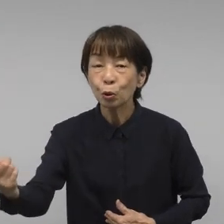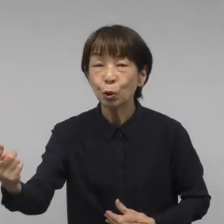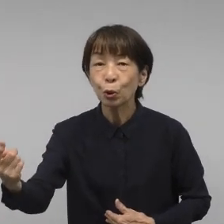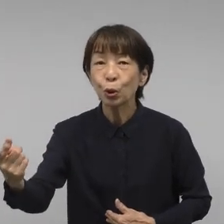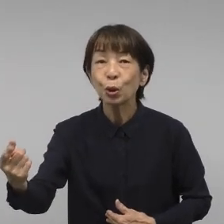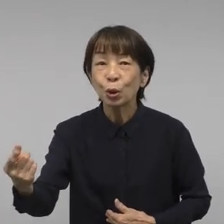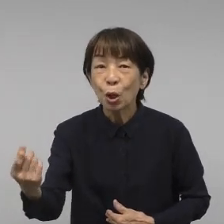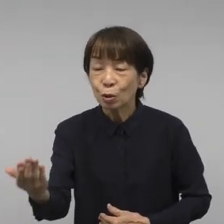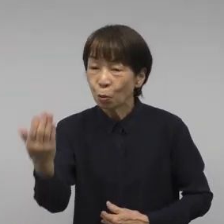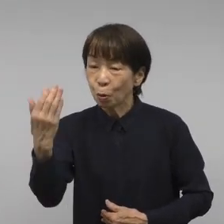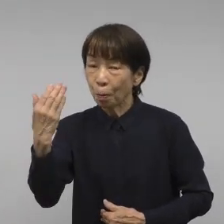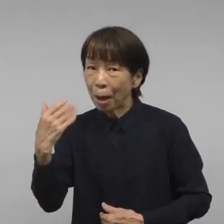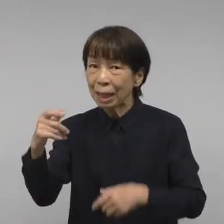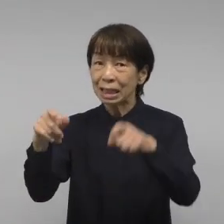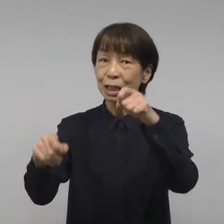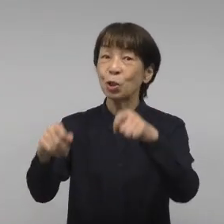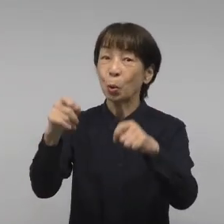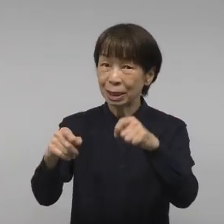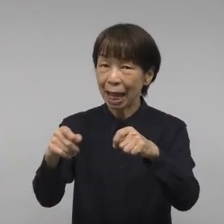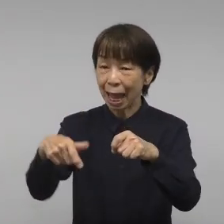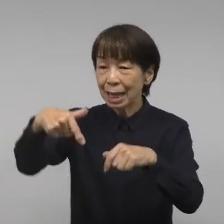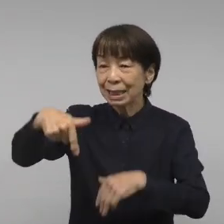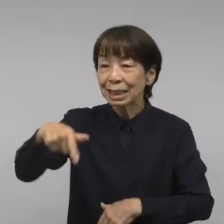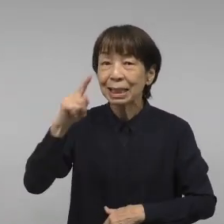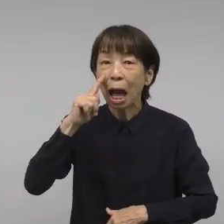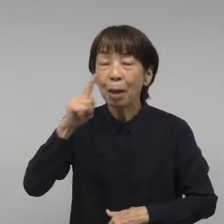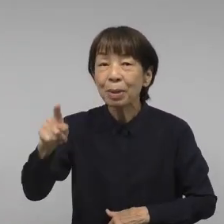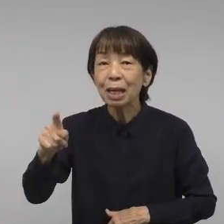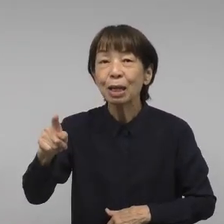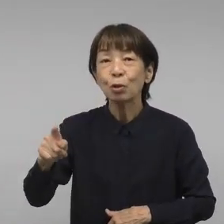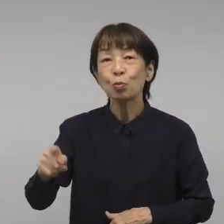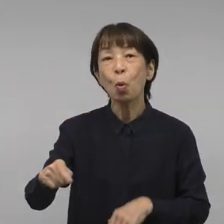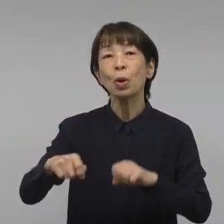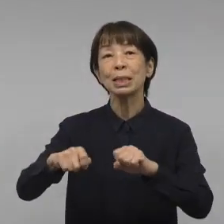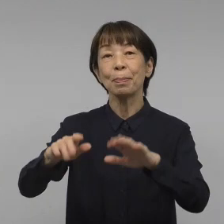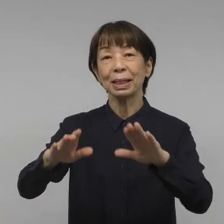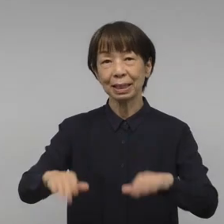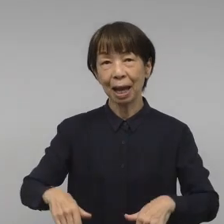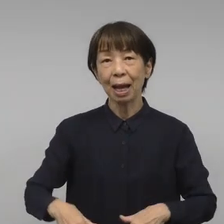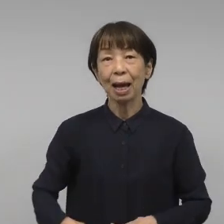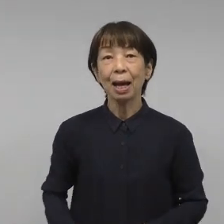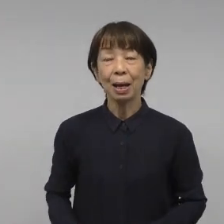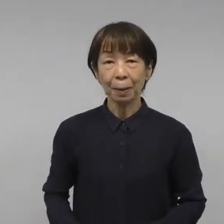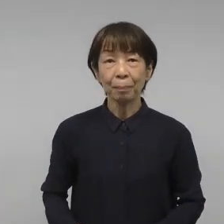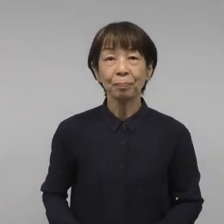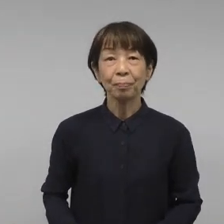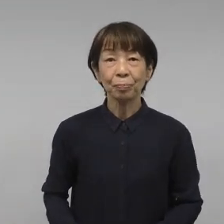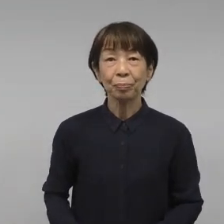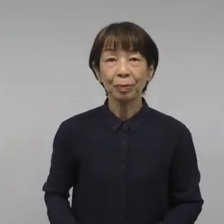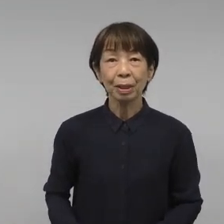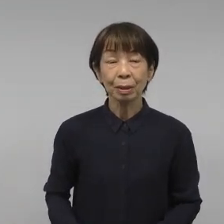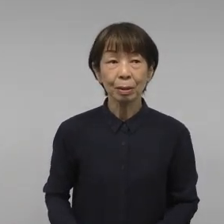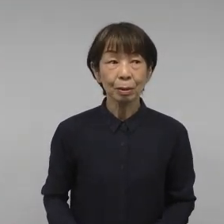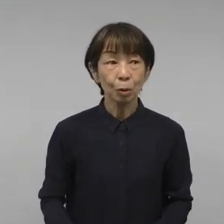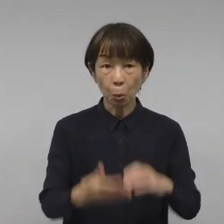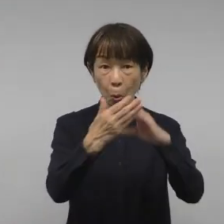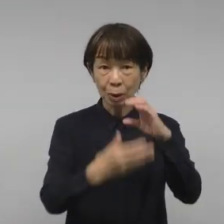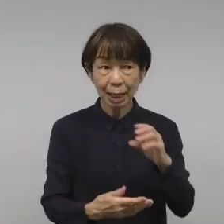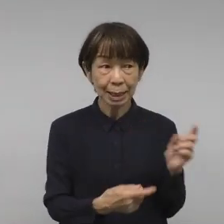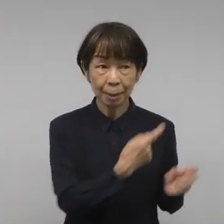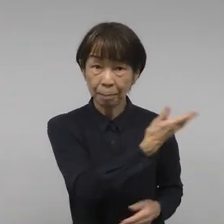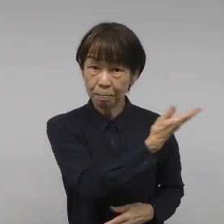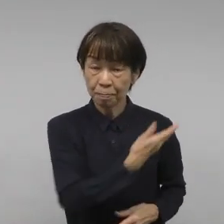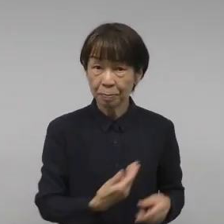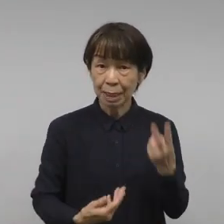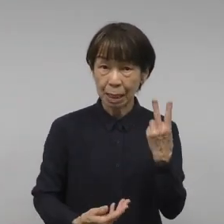調整というかですね、事前の下見をですね、させてもらったというふうなことであります。したがって、この左の2枚の写真がその